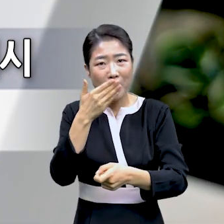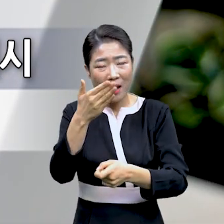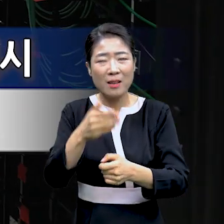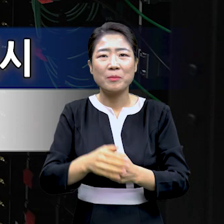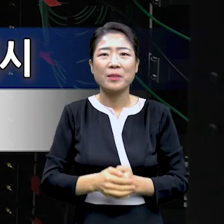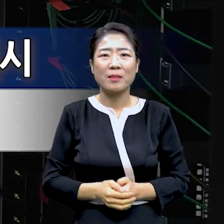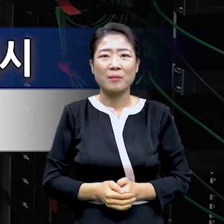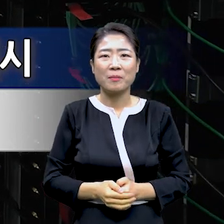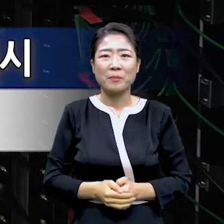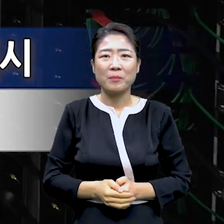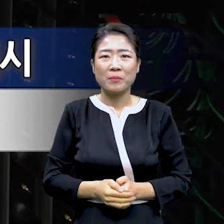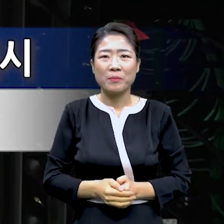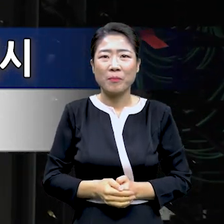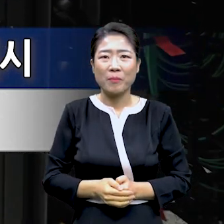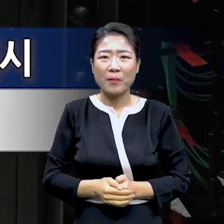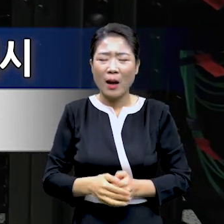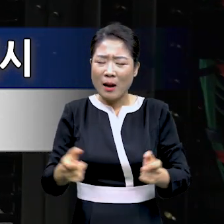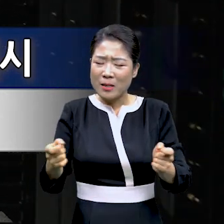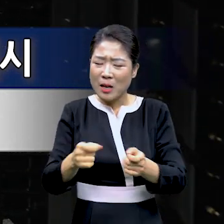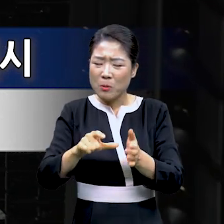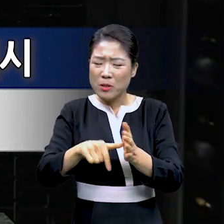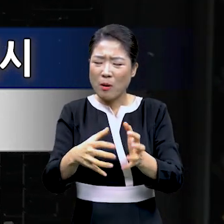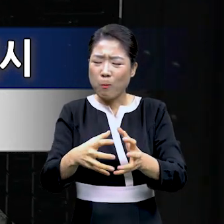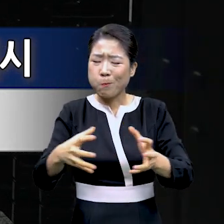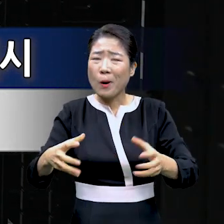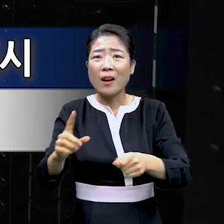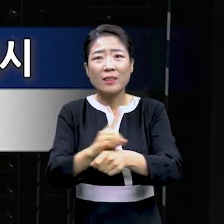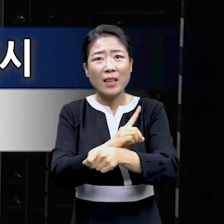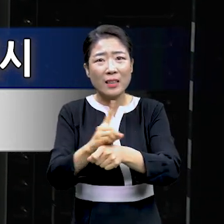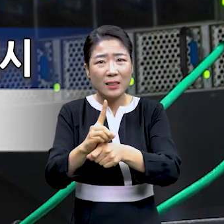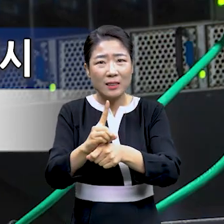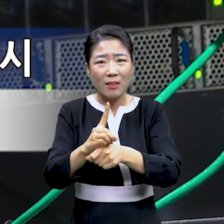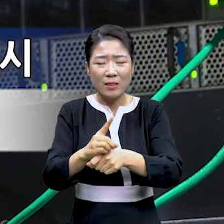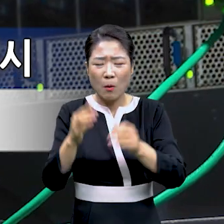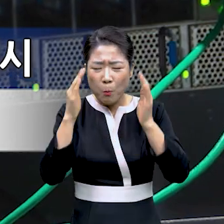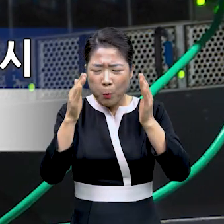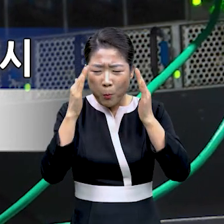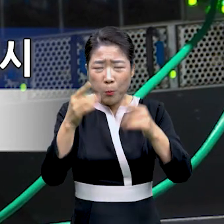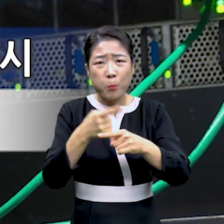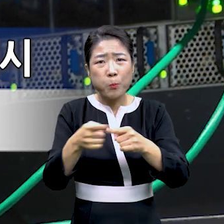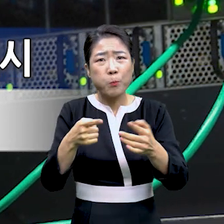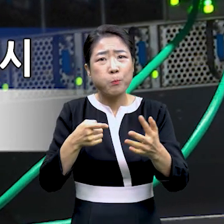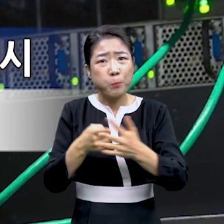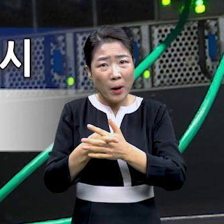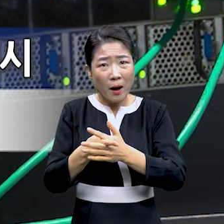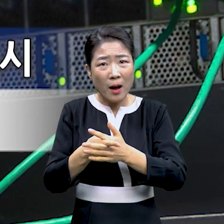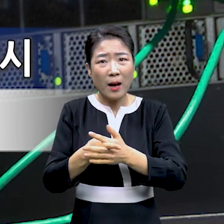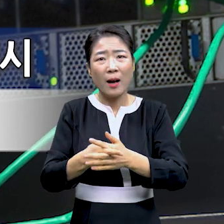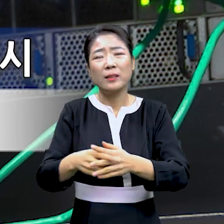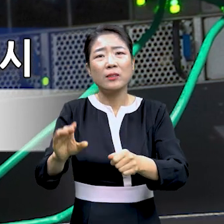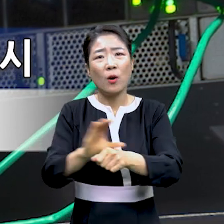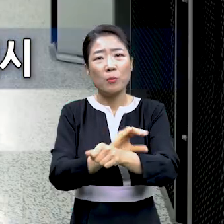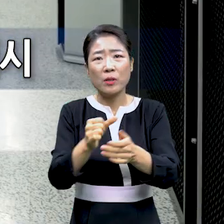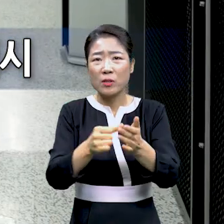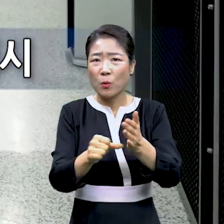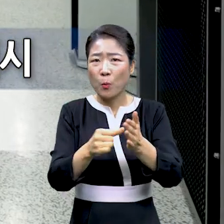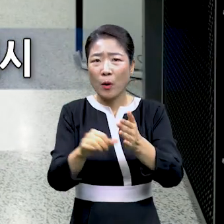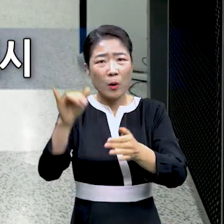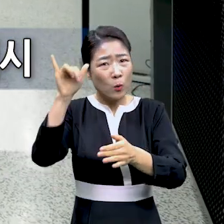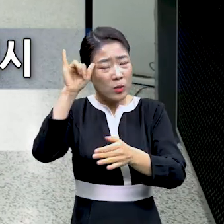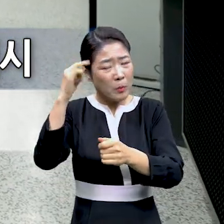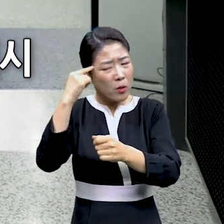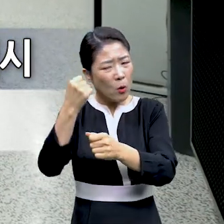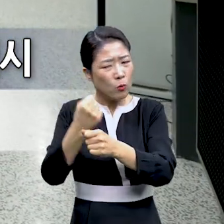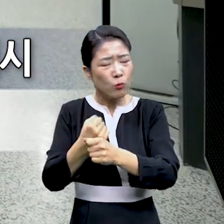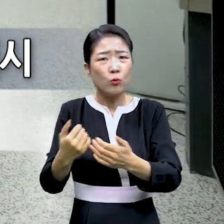제공합니다 또한 단기간에 방대한 데이터를 학습 분석하는 고성능 컴퓨팅 자원 등 인공지능 연구 개발에